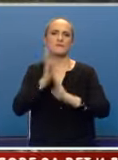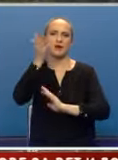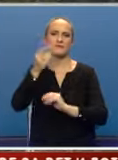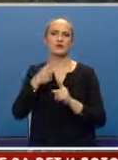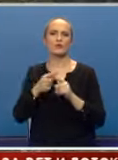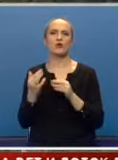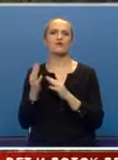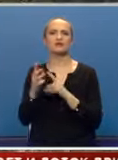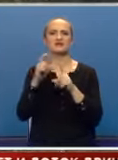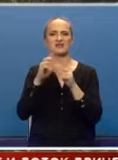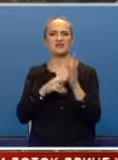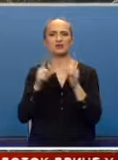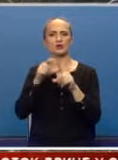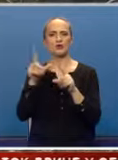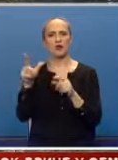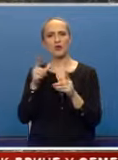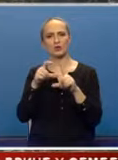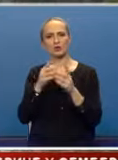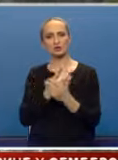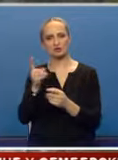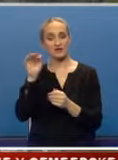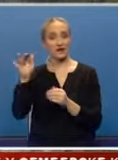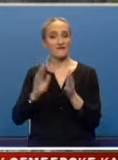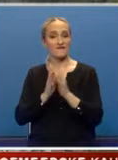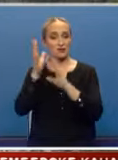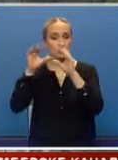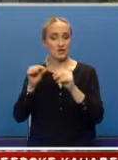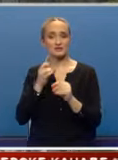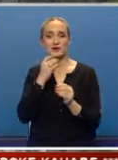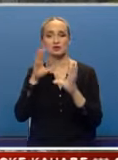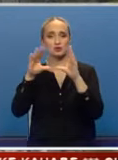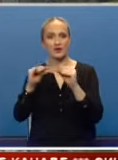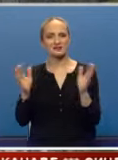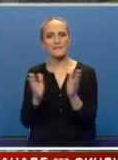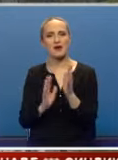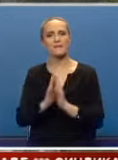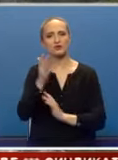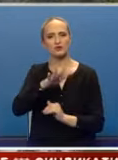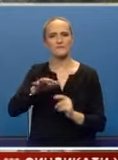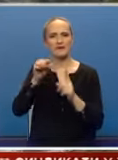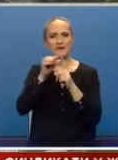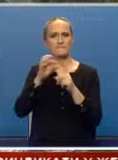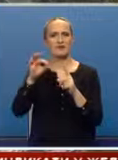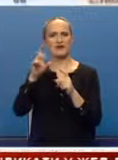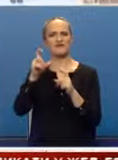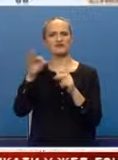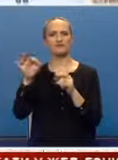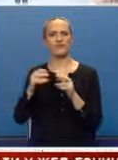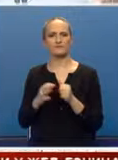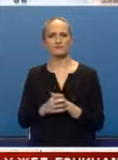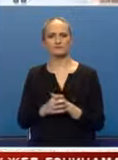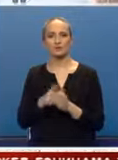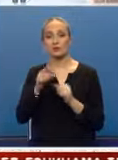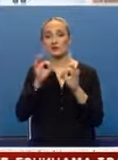obilazni put Dražin do Duži. Dojava je vatrogascima stigla u trenutku kada su ugasili manji požar u naselju Perovića most. Taman smo